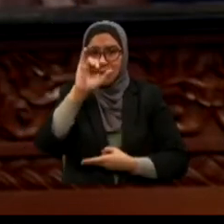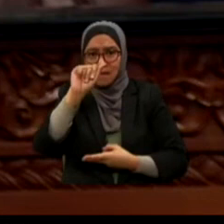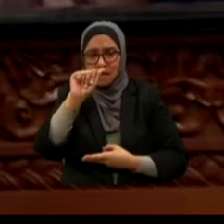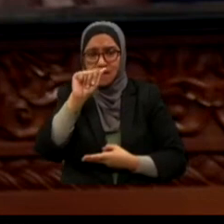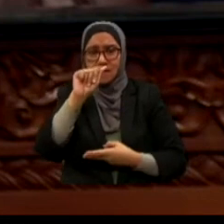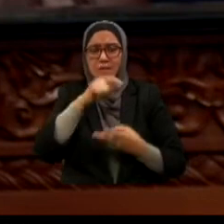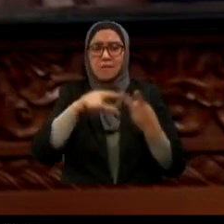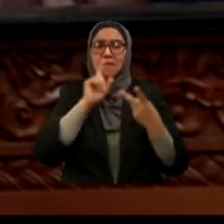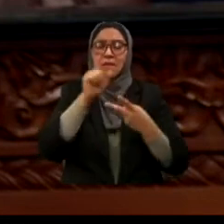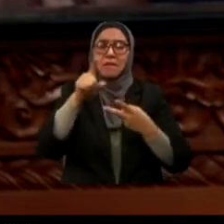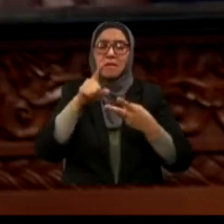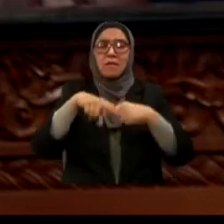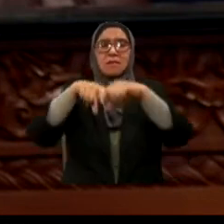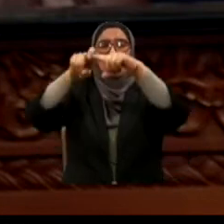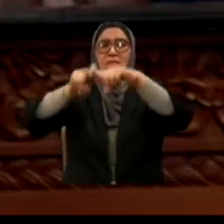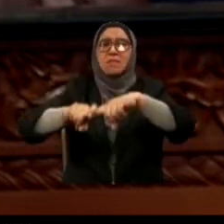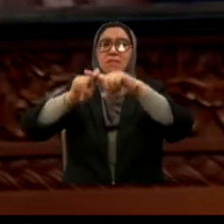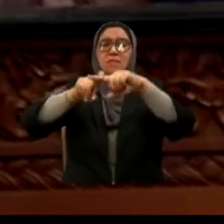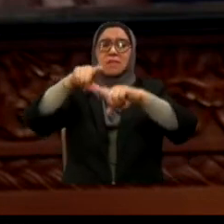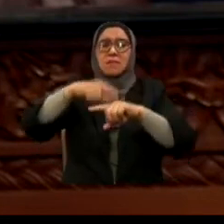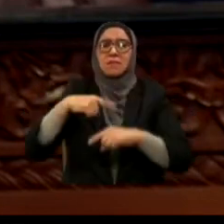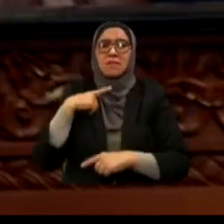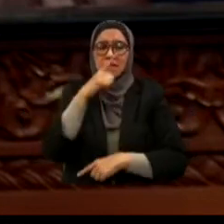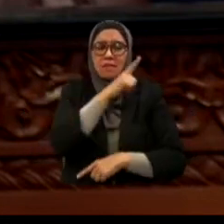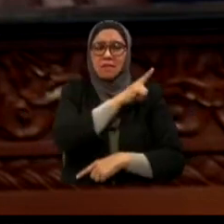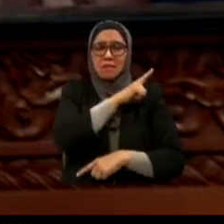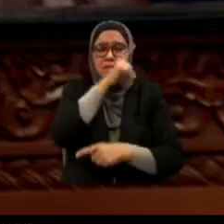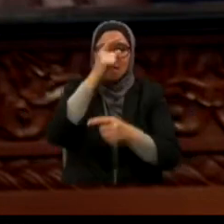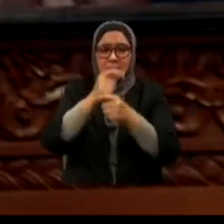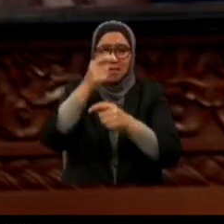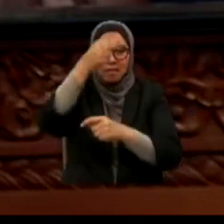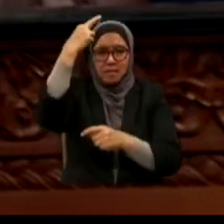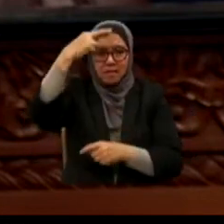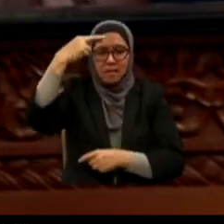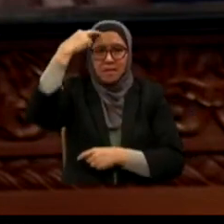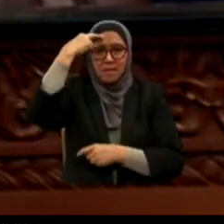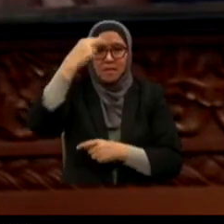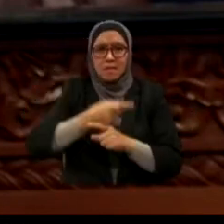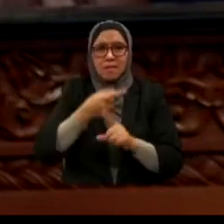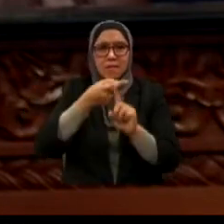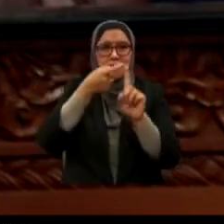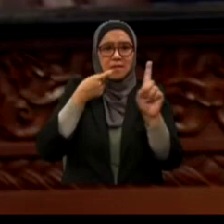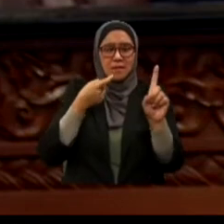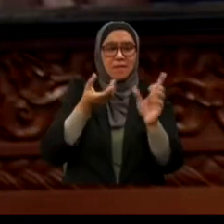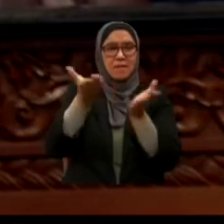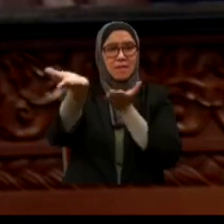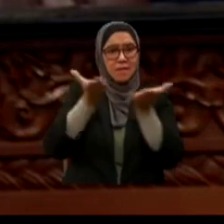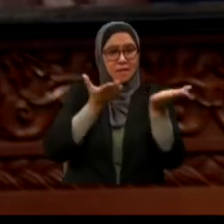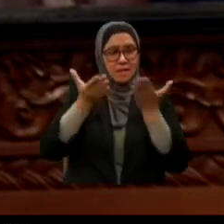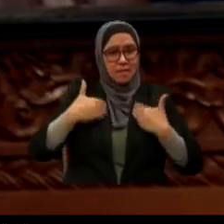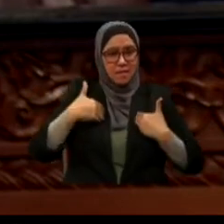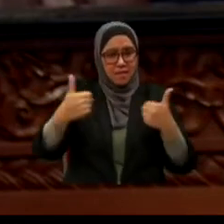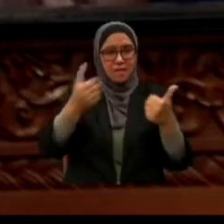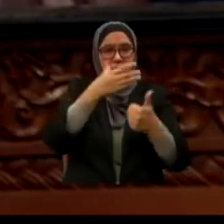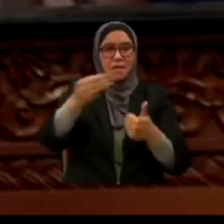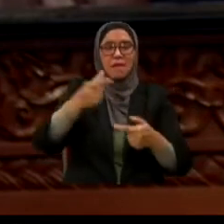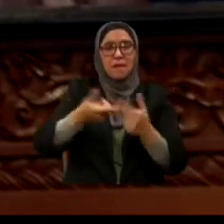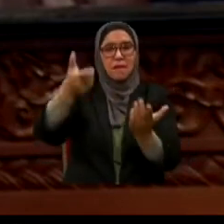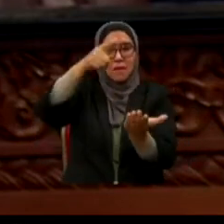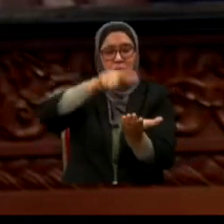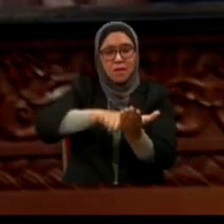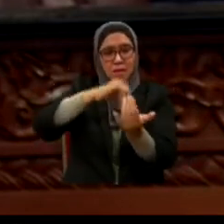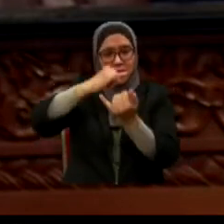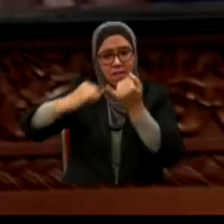kepada keputusan lembaga penentuan sebab oleh markas hampir Tentrem Izle bahagia primatan kesehatan dan laporan Ayesha